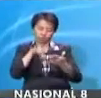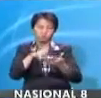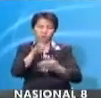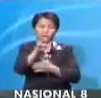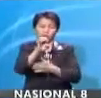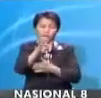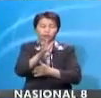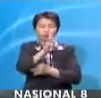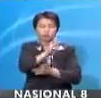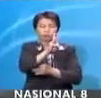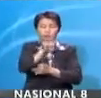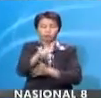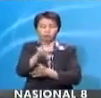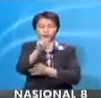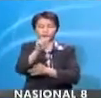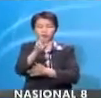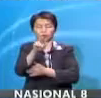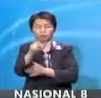web